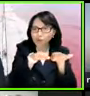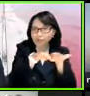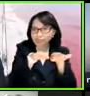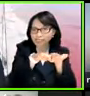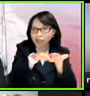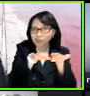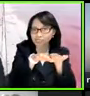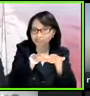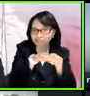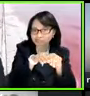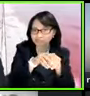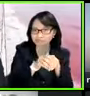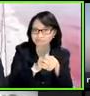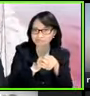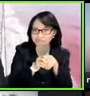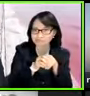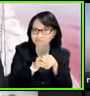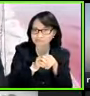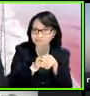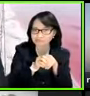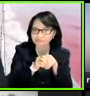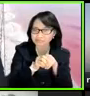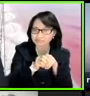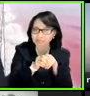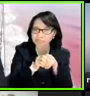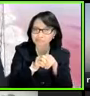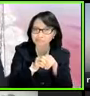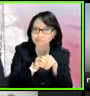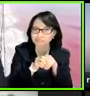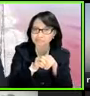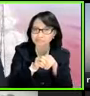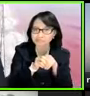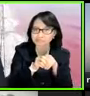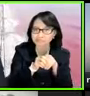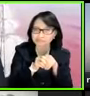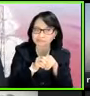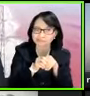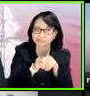orang-orang Yahudi amin